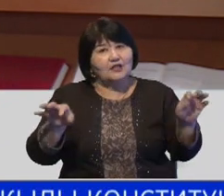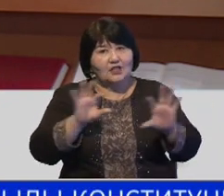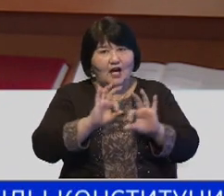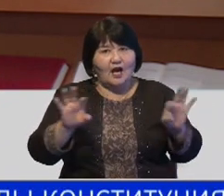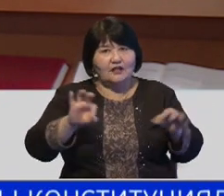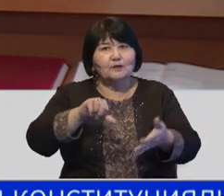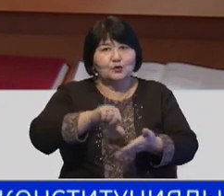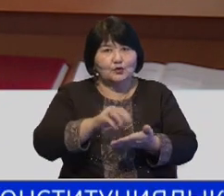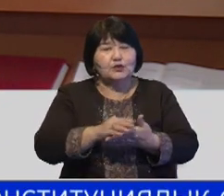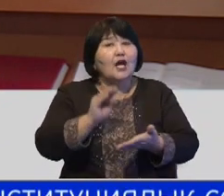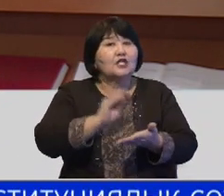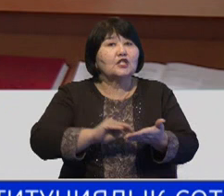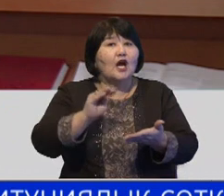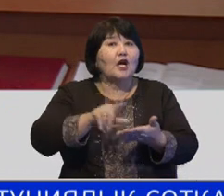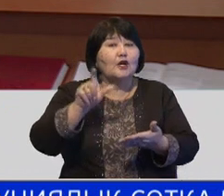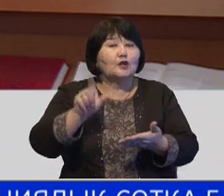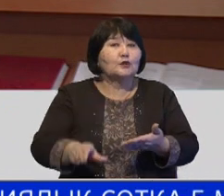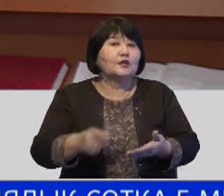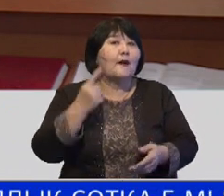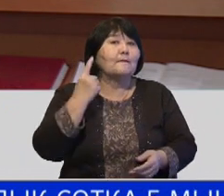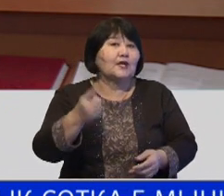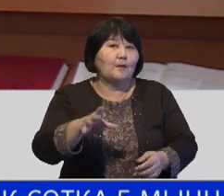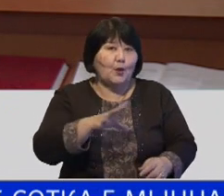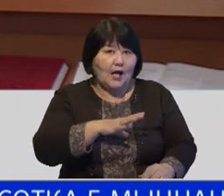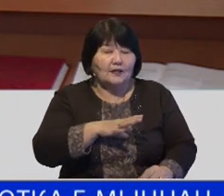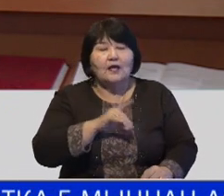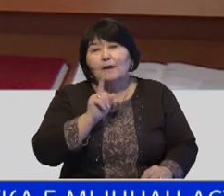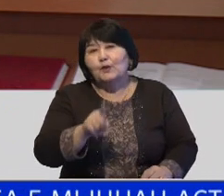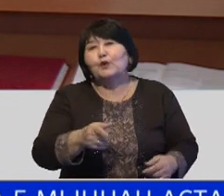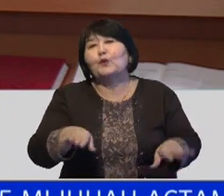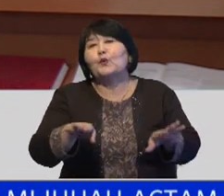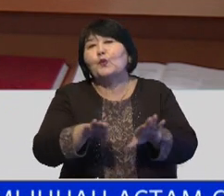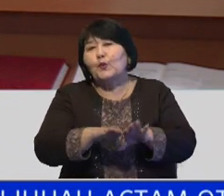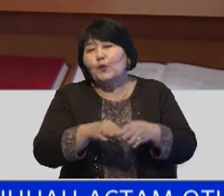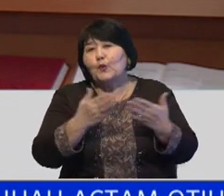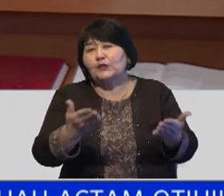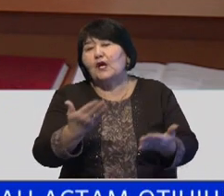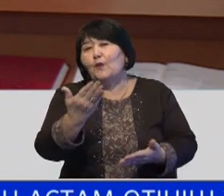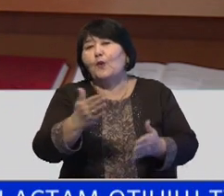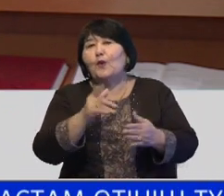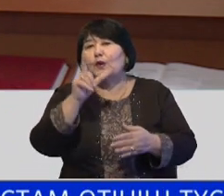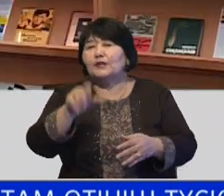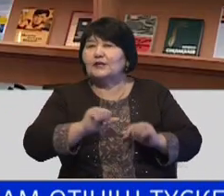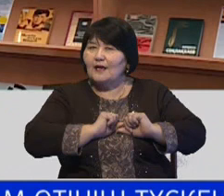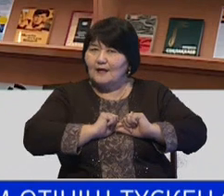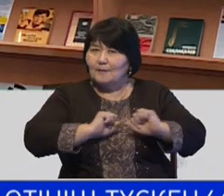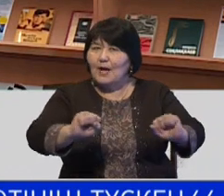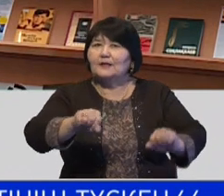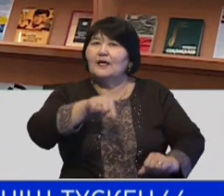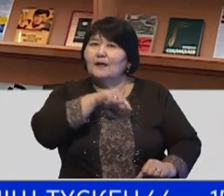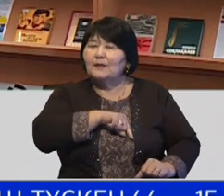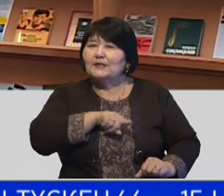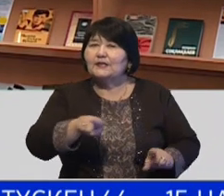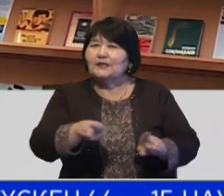жүрген жазушылардың, қаламгерлердің бірі болған. Бұның өзін ол кісінің батылдығы, мінезіне